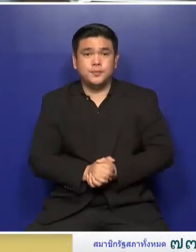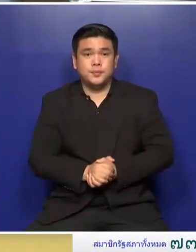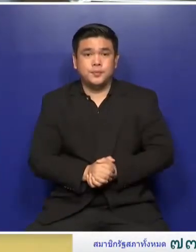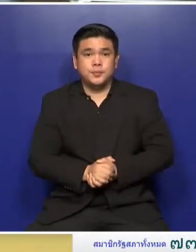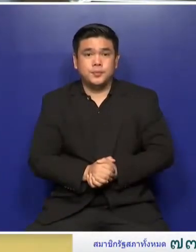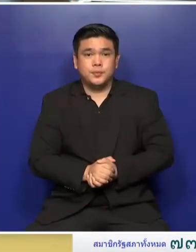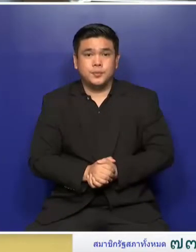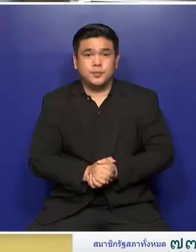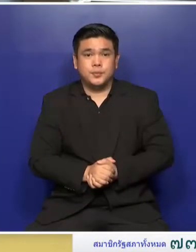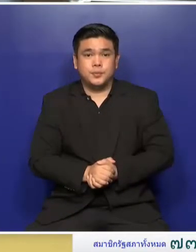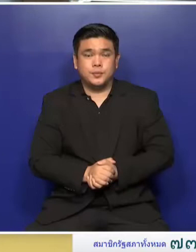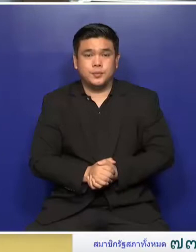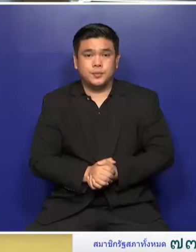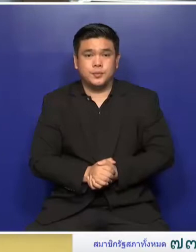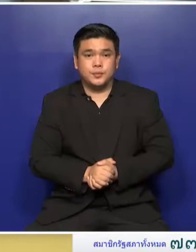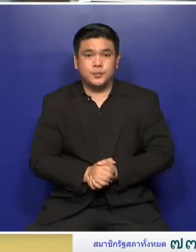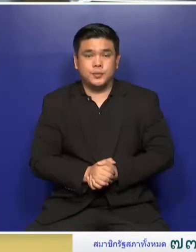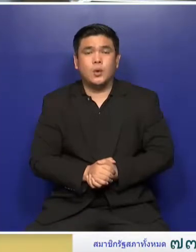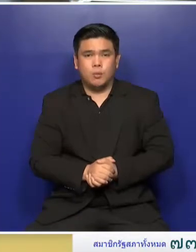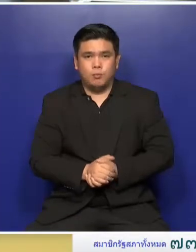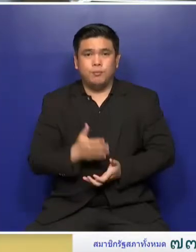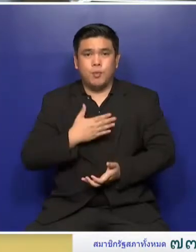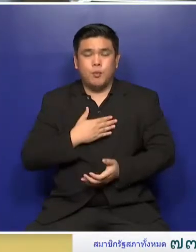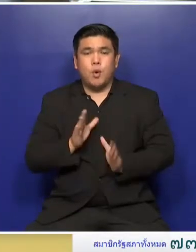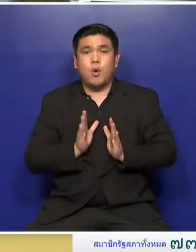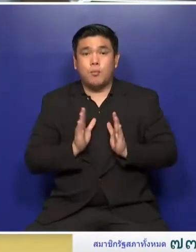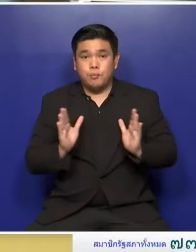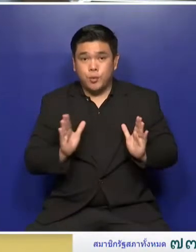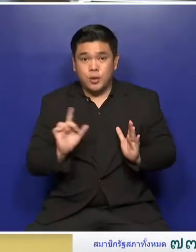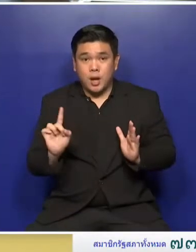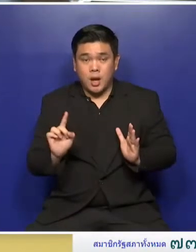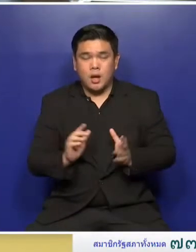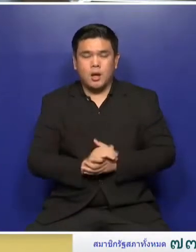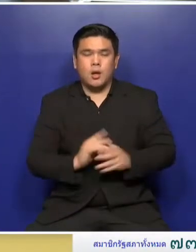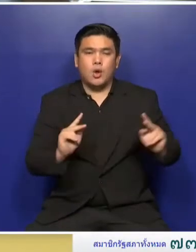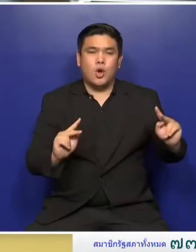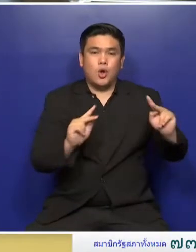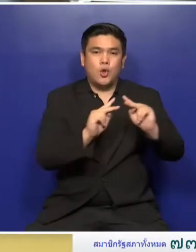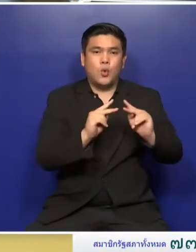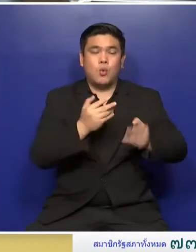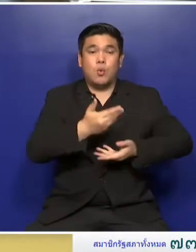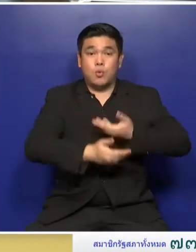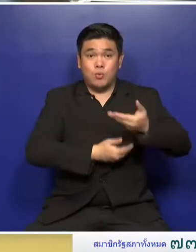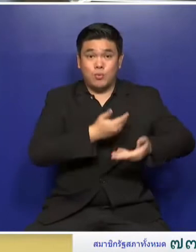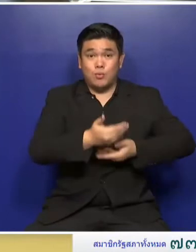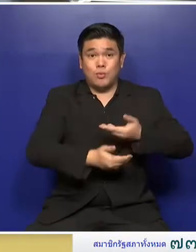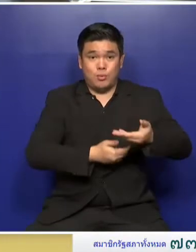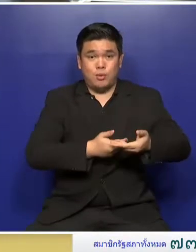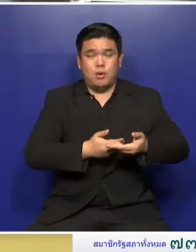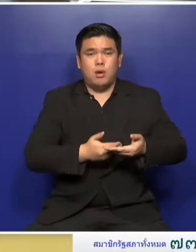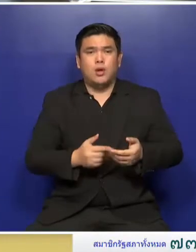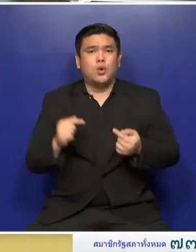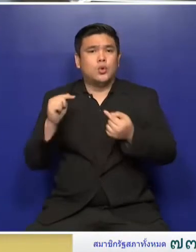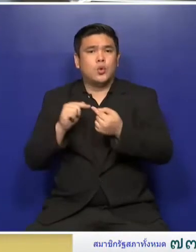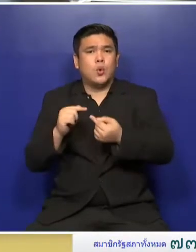ซืผมต้ขอบคุณทางกทรวมผ่านนดเครื่มากนะครัอัเพรครบninเจรจาการคาหรหประเทศ